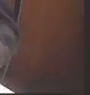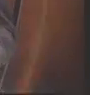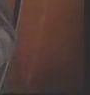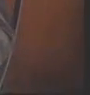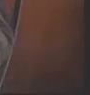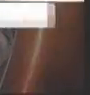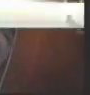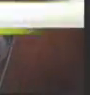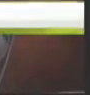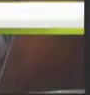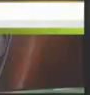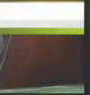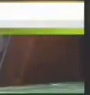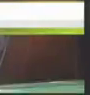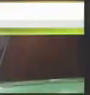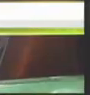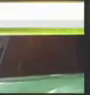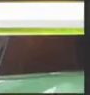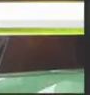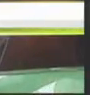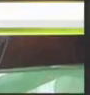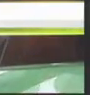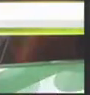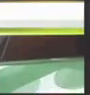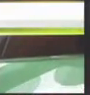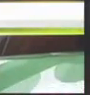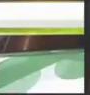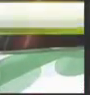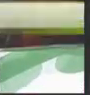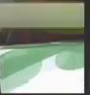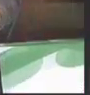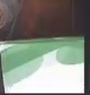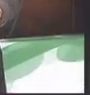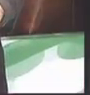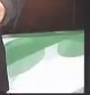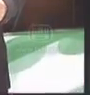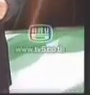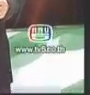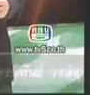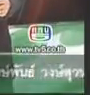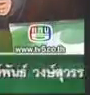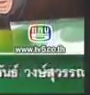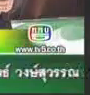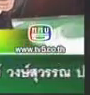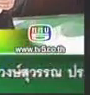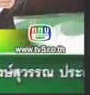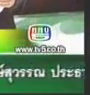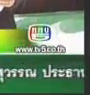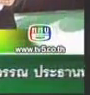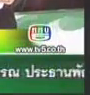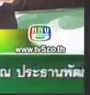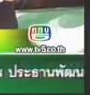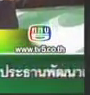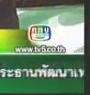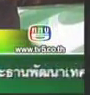สวัสดีครับช่วงนี้มาติดตามข่าวกีฬาของททบ5กันนะครับเราจะเริ่มกันด้วยบาสเกตบอล NBA ซึ่งฤดูกาลนี้ก็ได้แชมป์แล้วครับเป็นดั